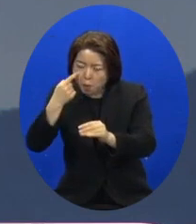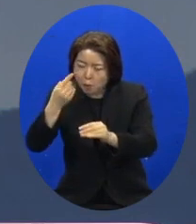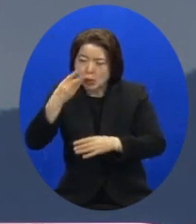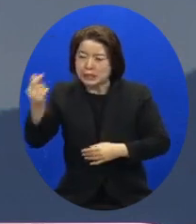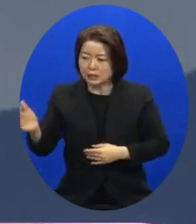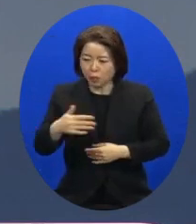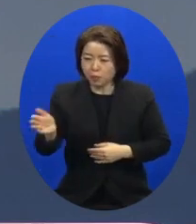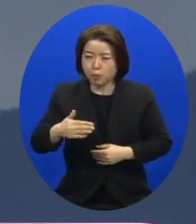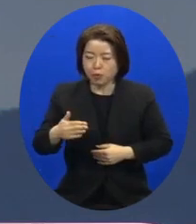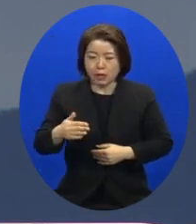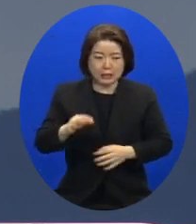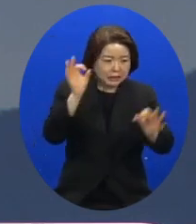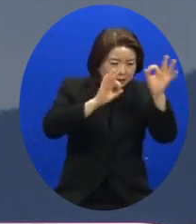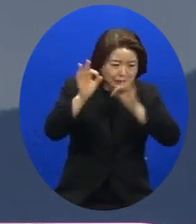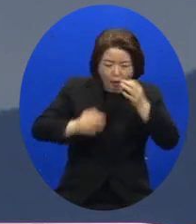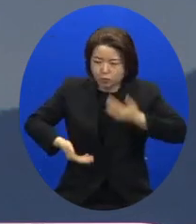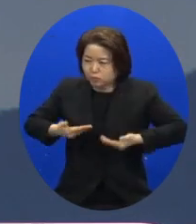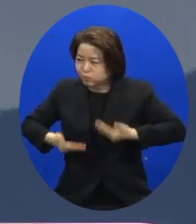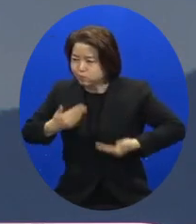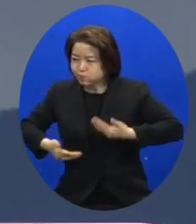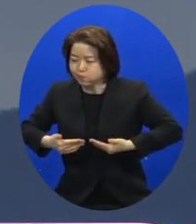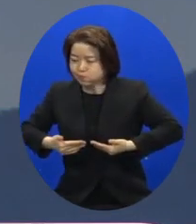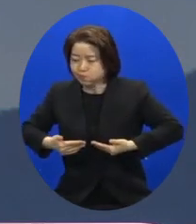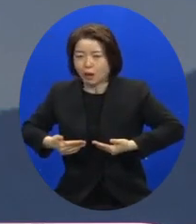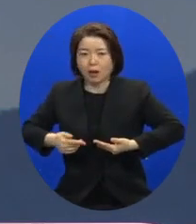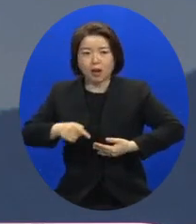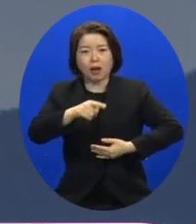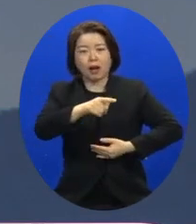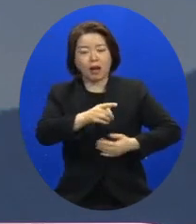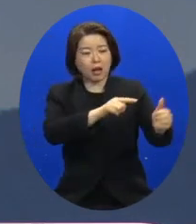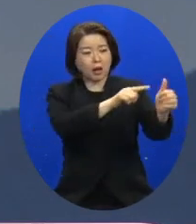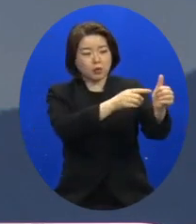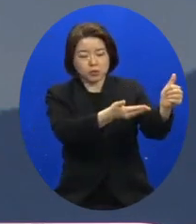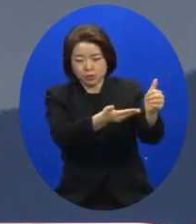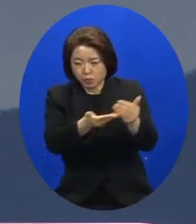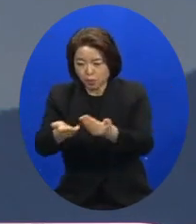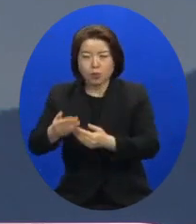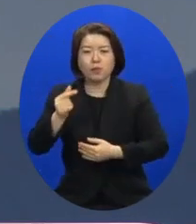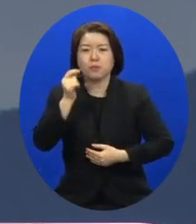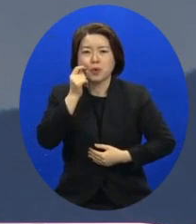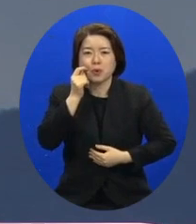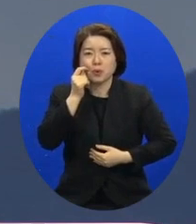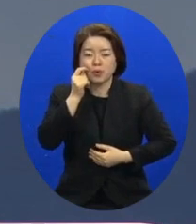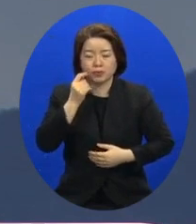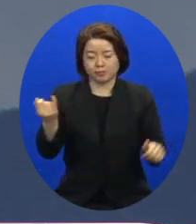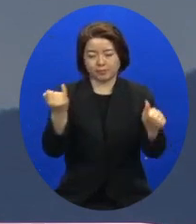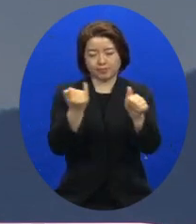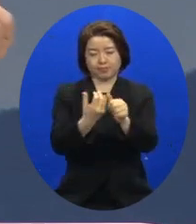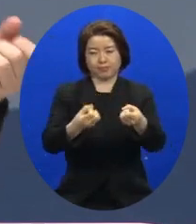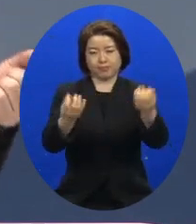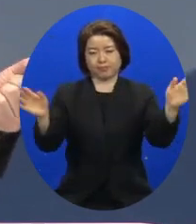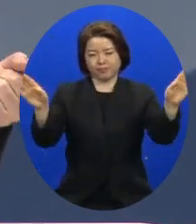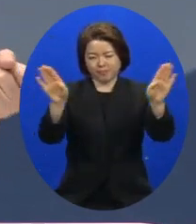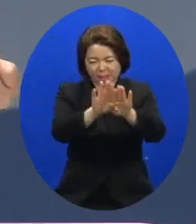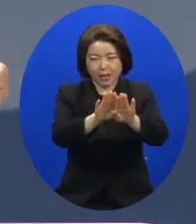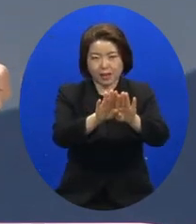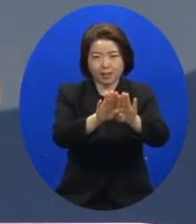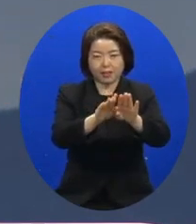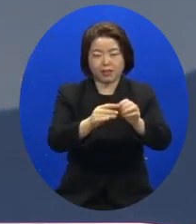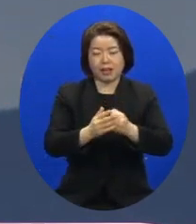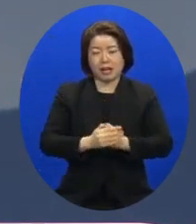동분서주하다가 신랑을 맞이하지 못했습니다. 혼인잔치 문은 닫혀버렸습니다. 기름을 겨우